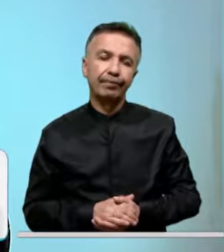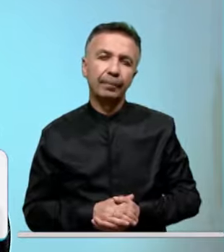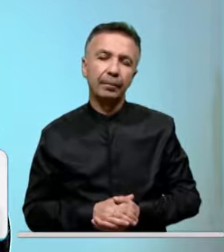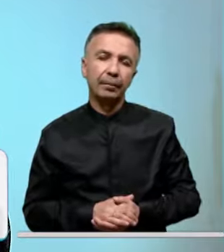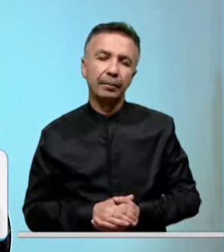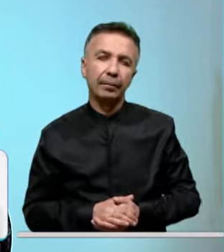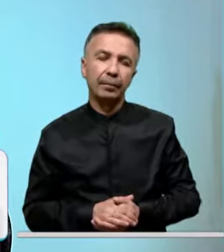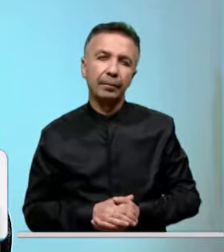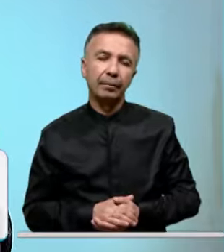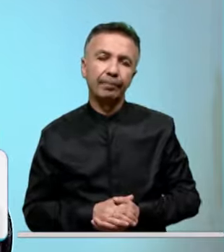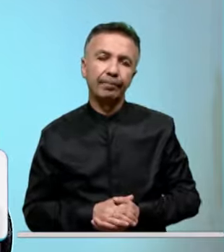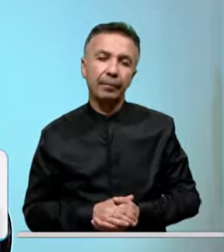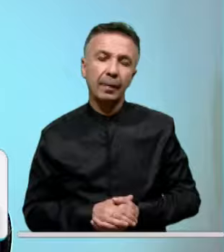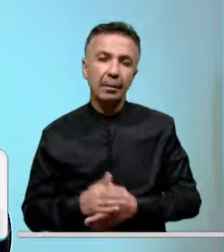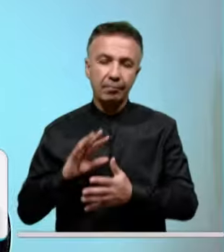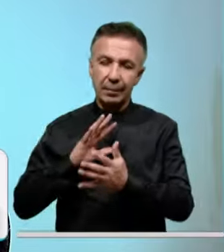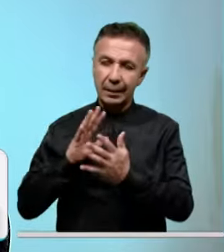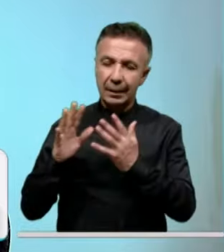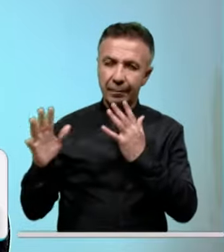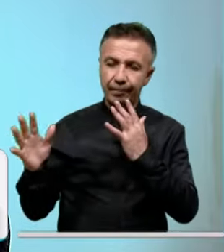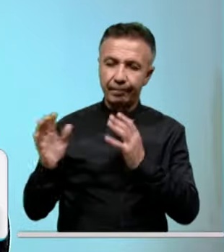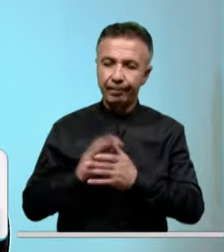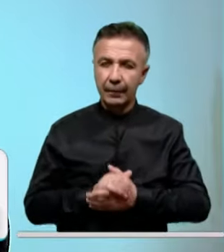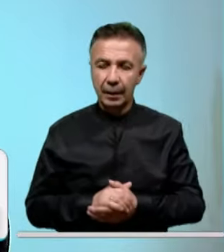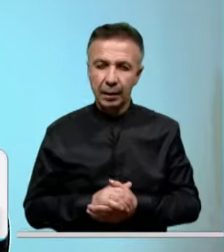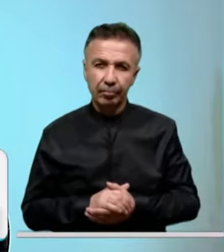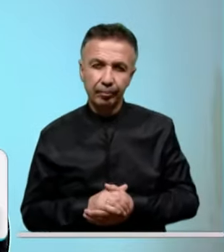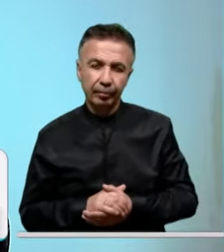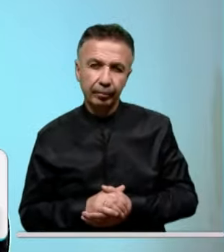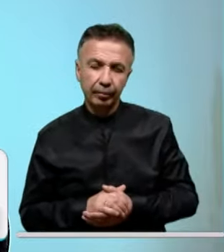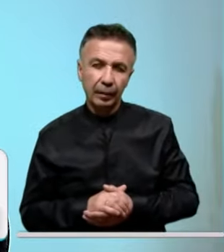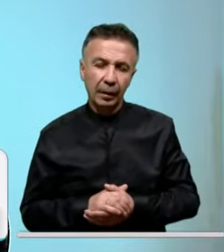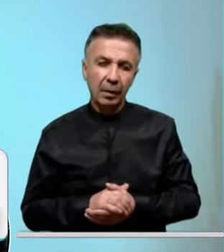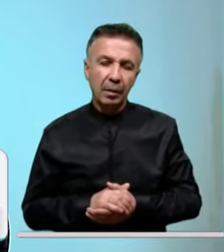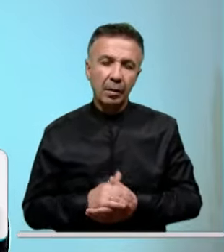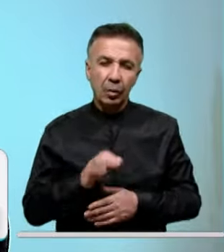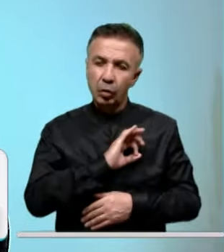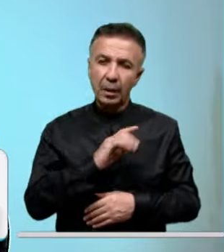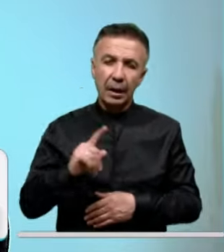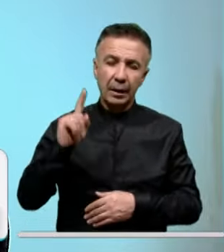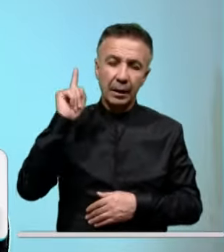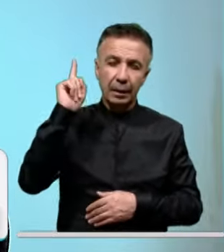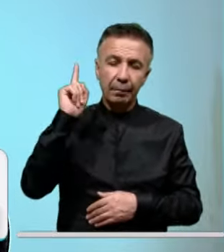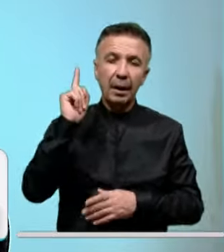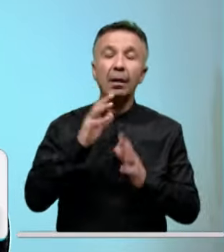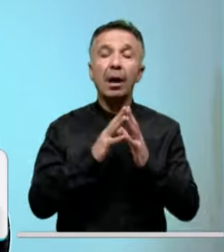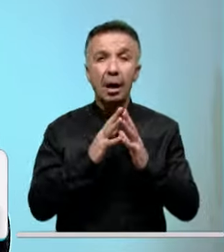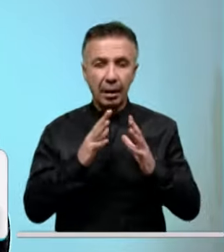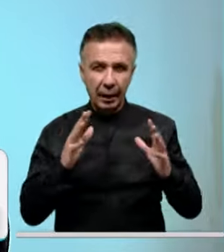fesebbih bismi rabbikel azîm sırayla gidelim. Fesebbih bismi rabbikel azîm ayeti gelince ic'alûhâ fî